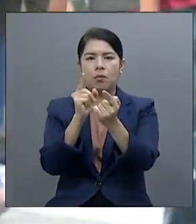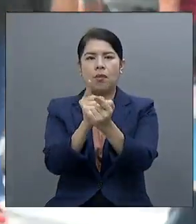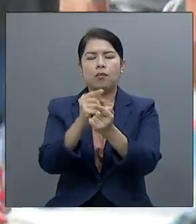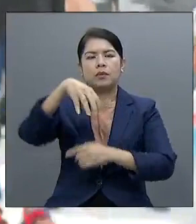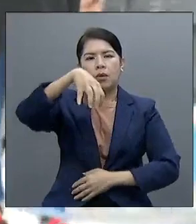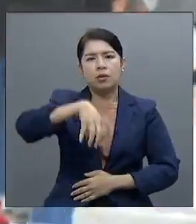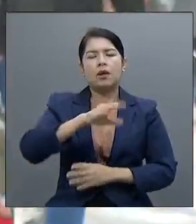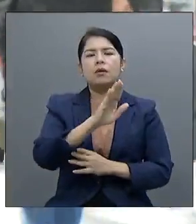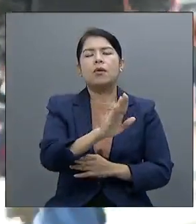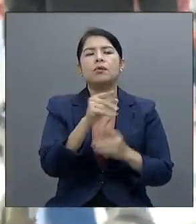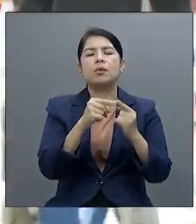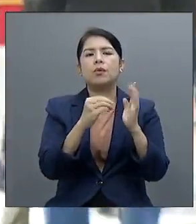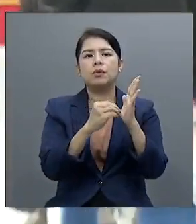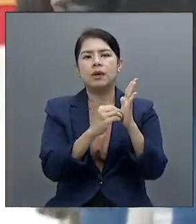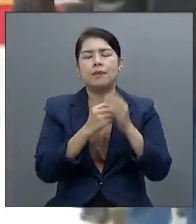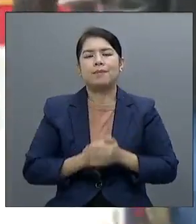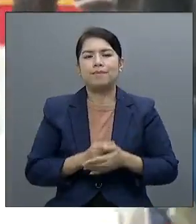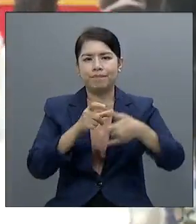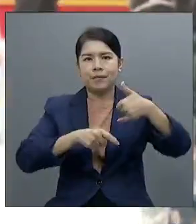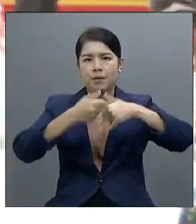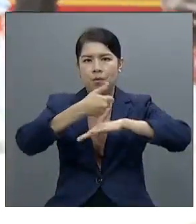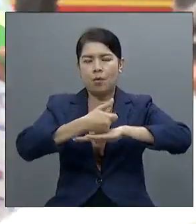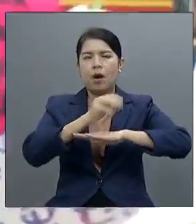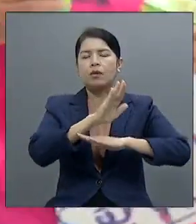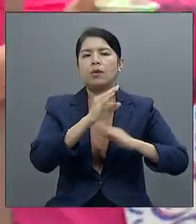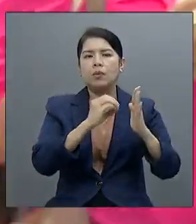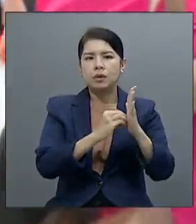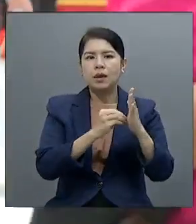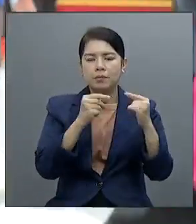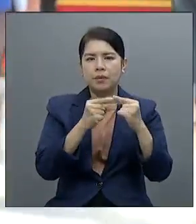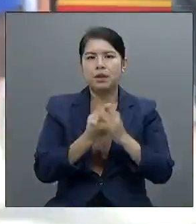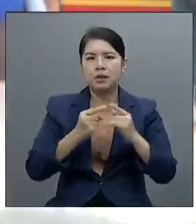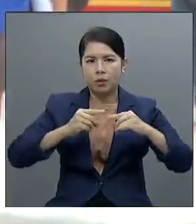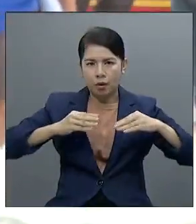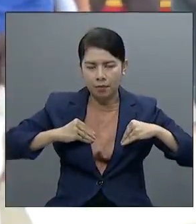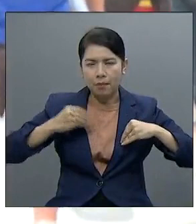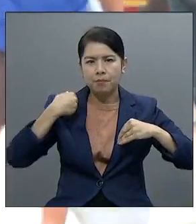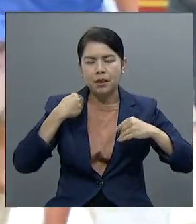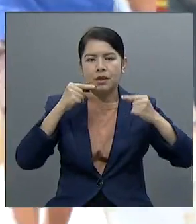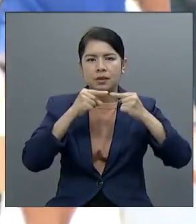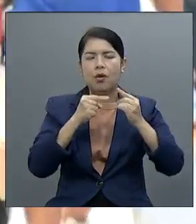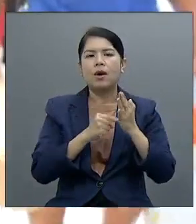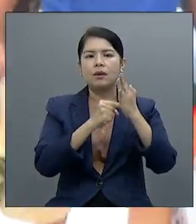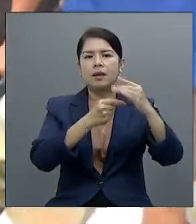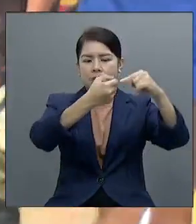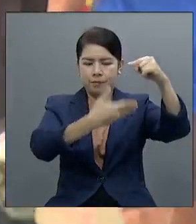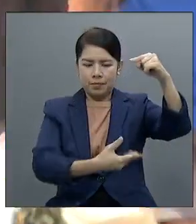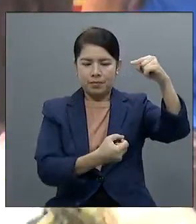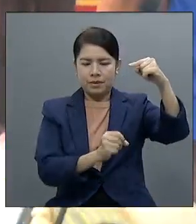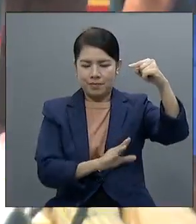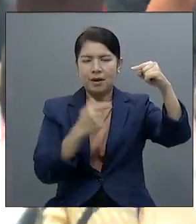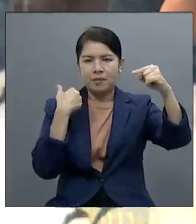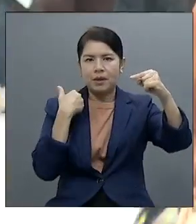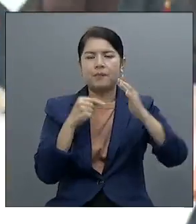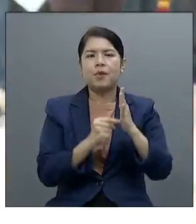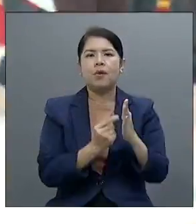ะซึ่งผู้ว่าราชการกรุงเทพมหานครก็ตอบรับข้อเสนอทั้ง15ข้อที่เรียกร้องนะคะเนื่องจากหากดำเนินการนำร่